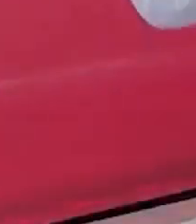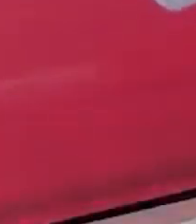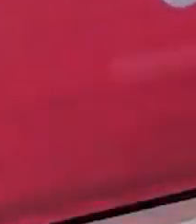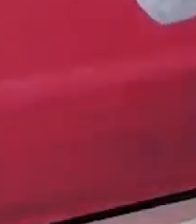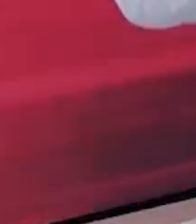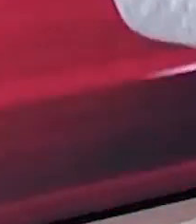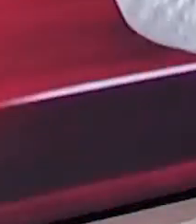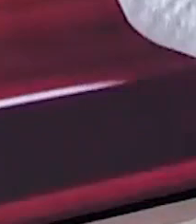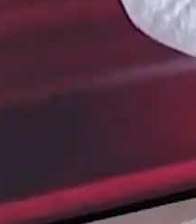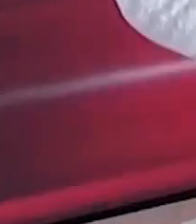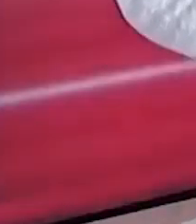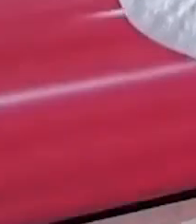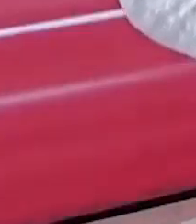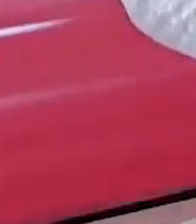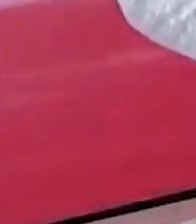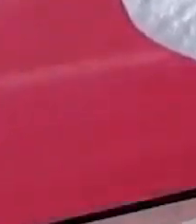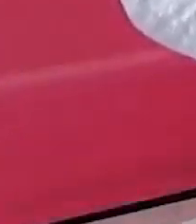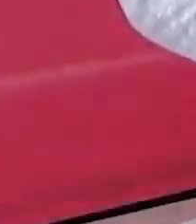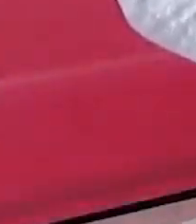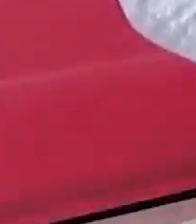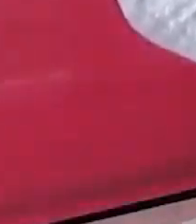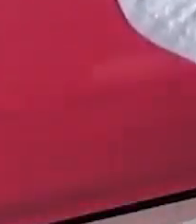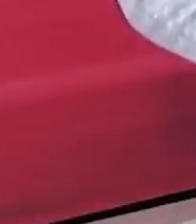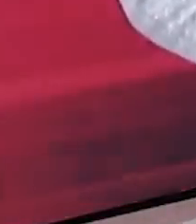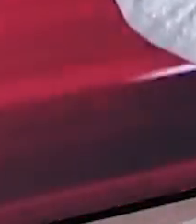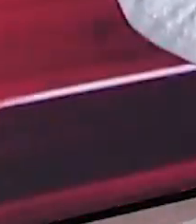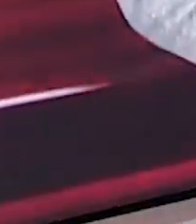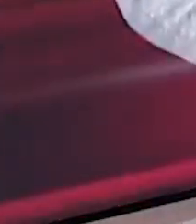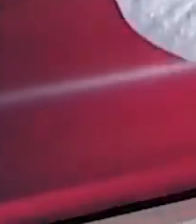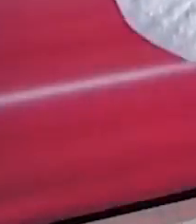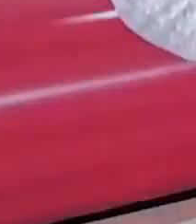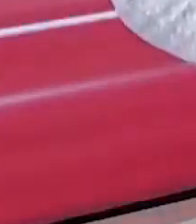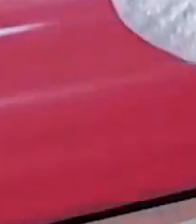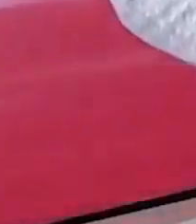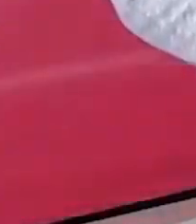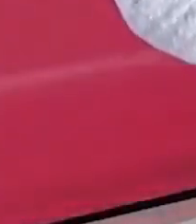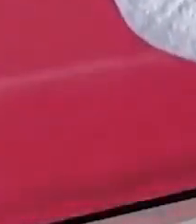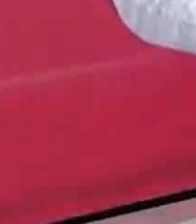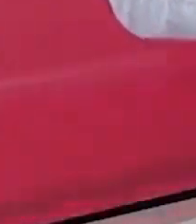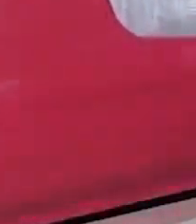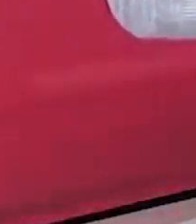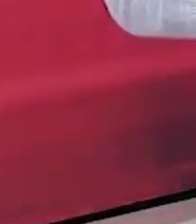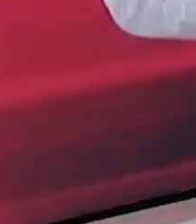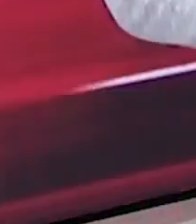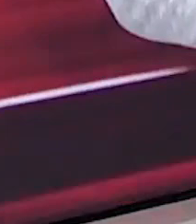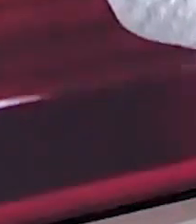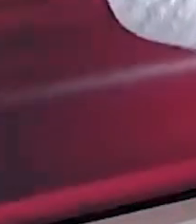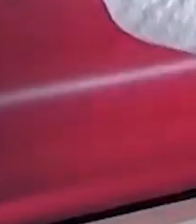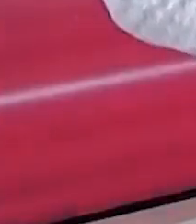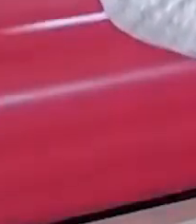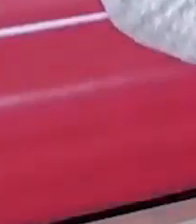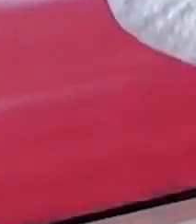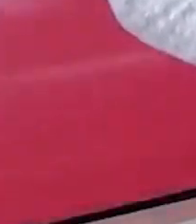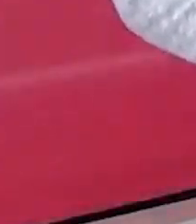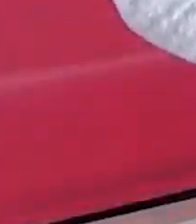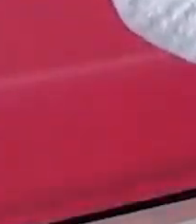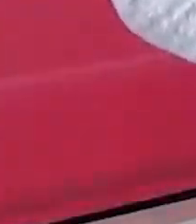Mga kapuso, know the weather before you go at mag-subscribe na sa GMA Integrated News sa YouTube. Para sa mga kapuso natin sa abroad,